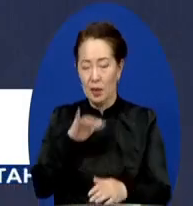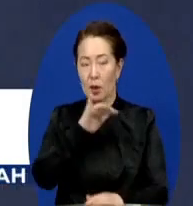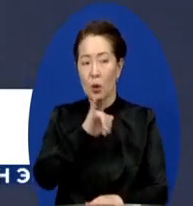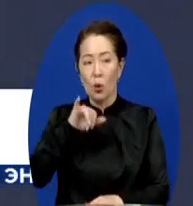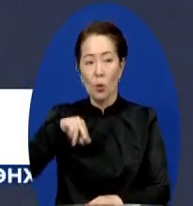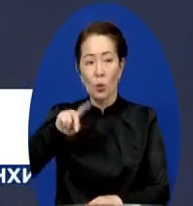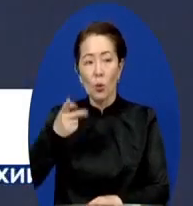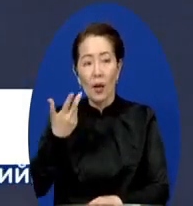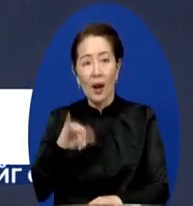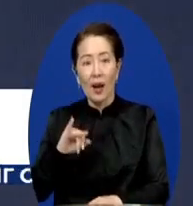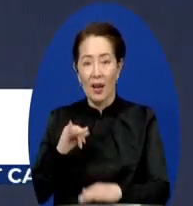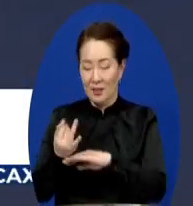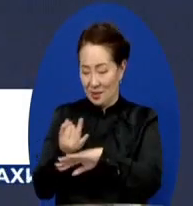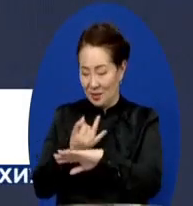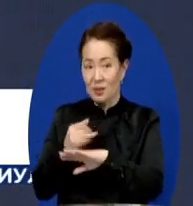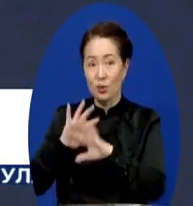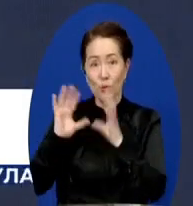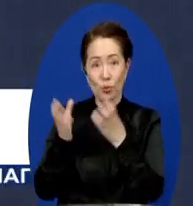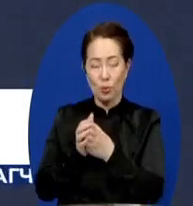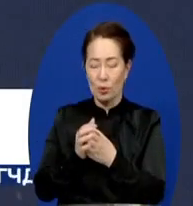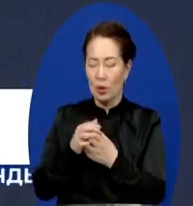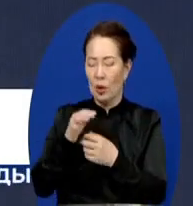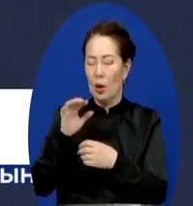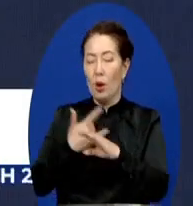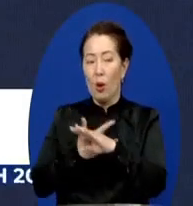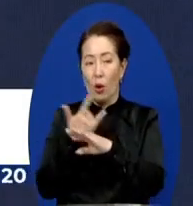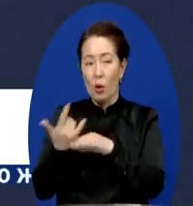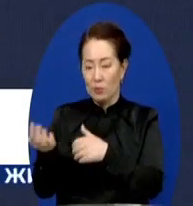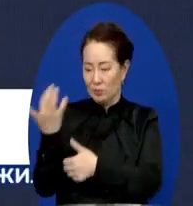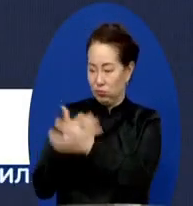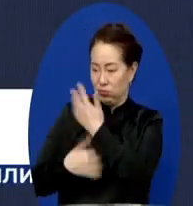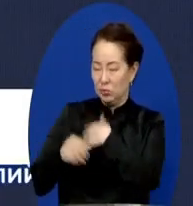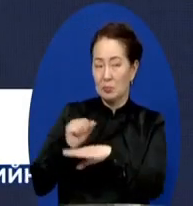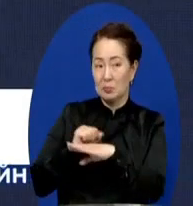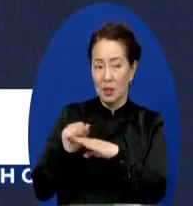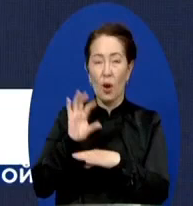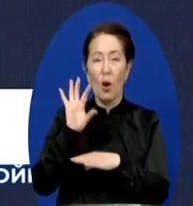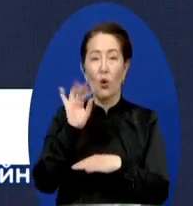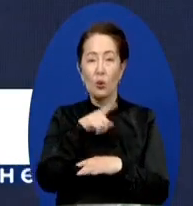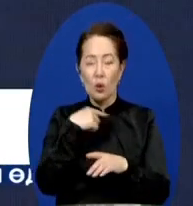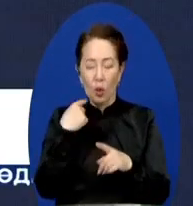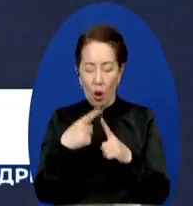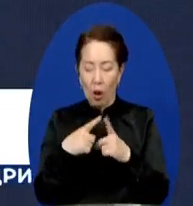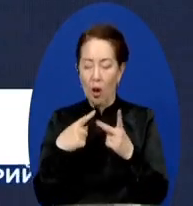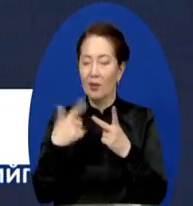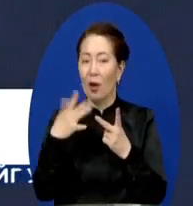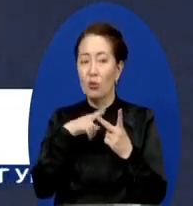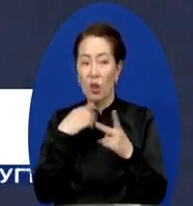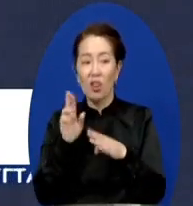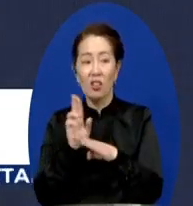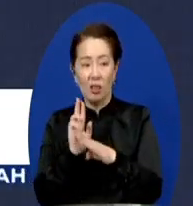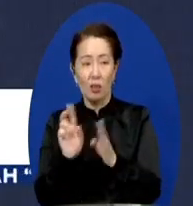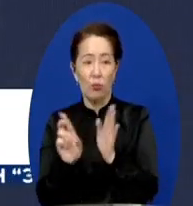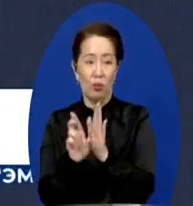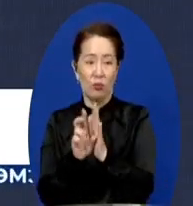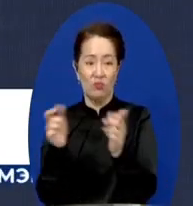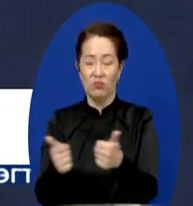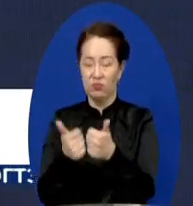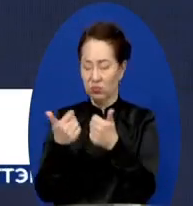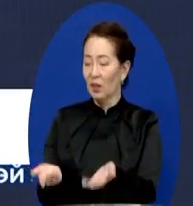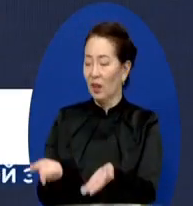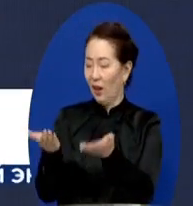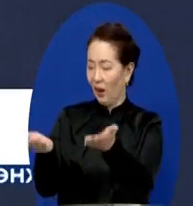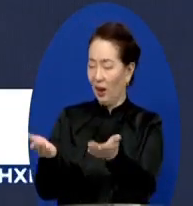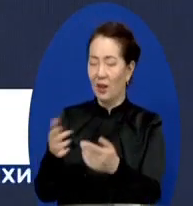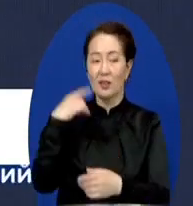уурхайн бүх инженерүүд одоо өмнгийн говт зарим ирж бэлтгэдэх оюутнууд 5 талбаараа дадлах их одоо ийм том боломж үл гарах